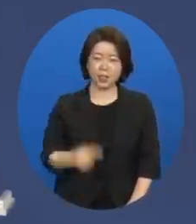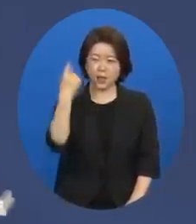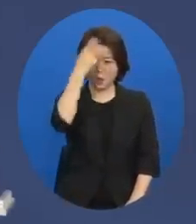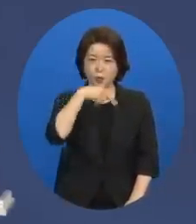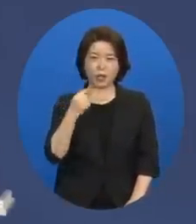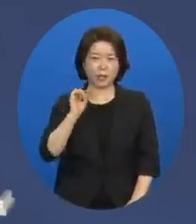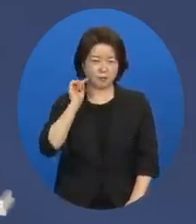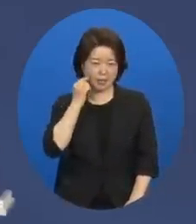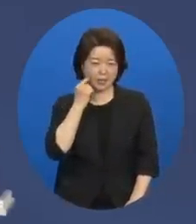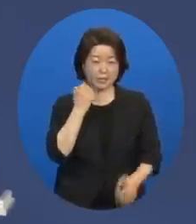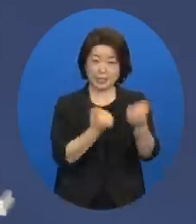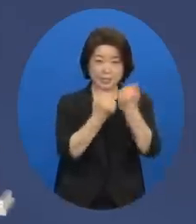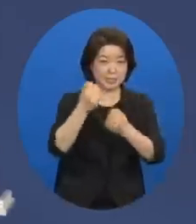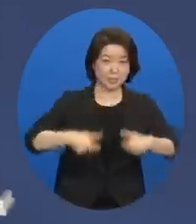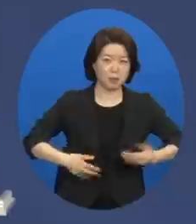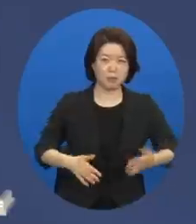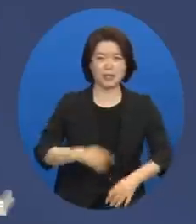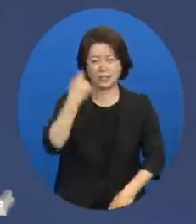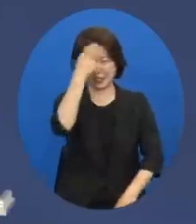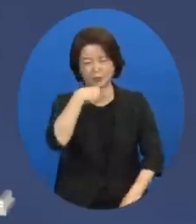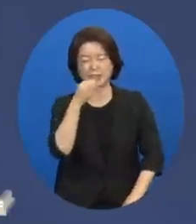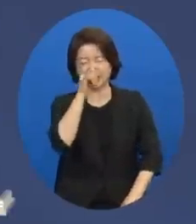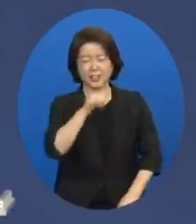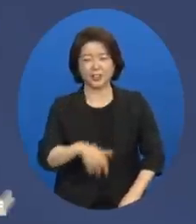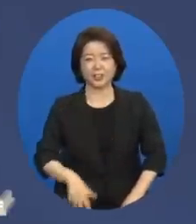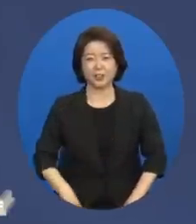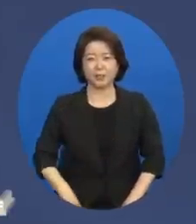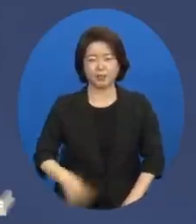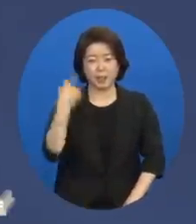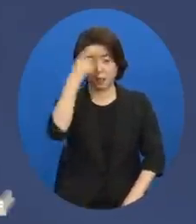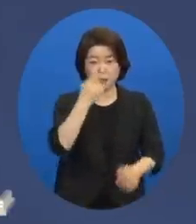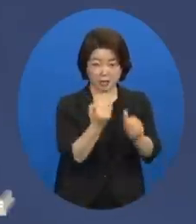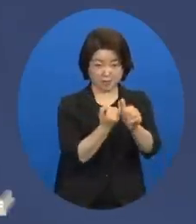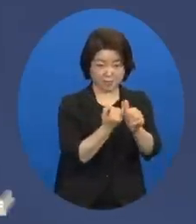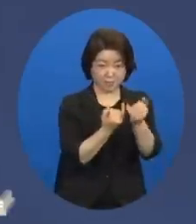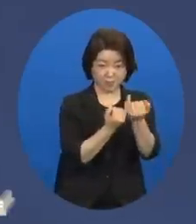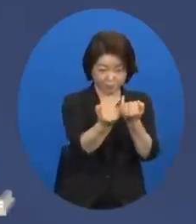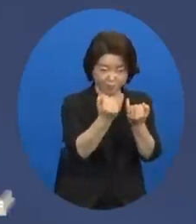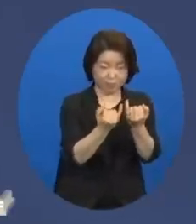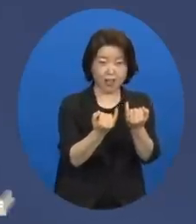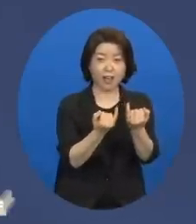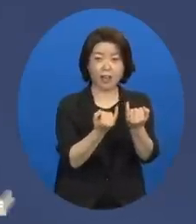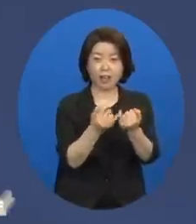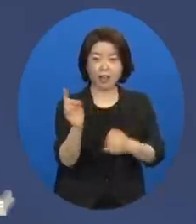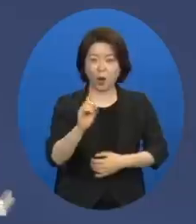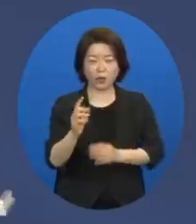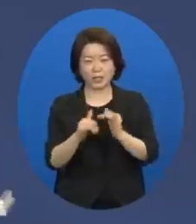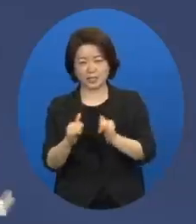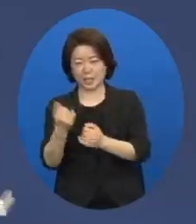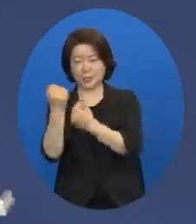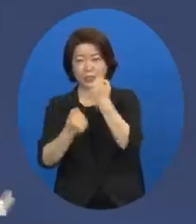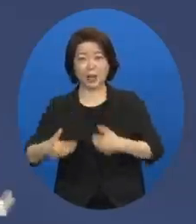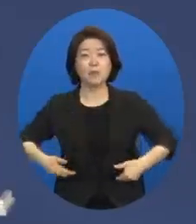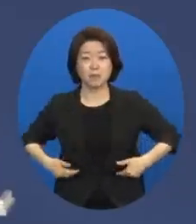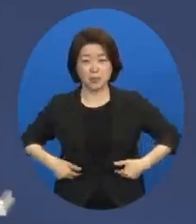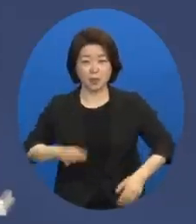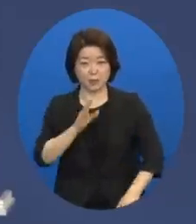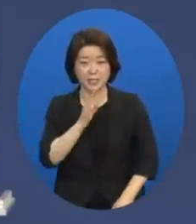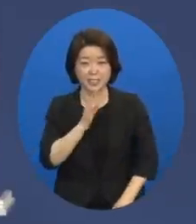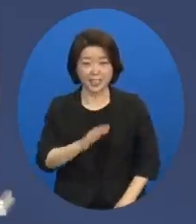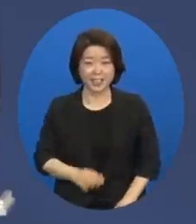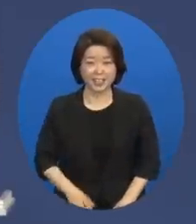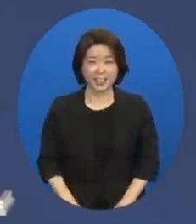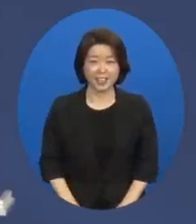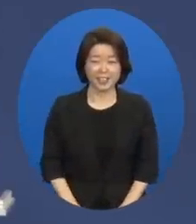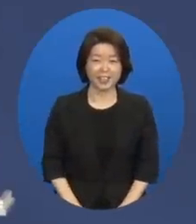그냥 봐도 이렇게 설명 필요 없이 있잖아요. 모든 사람이 다 잘생겼죠. 잘생겼는데 어떤 사람은 설명이 필요하잖아요.